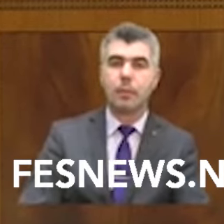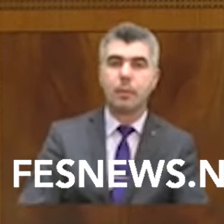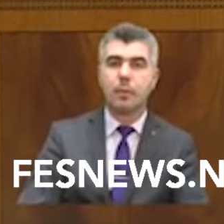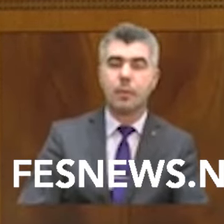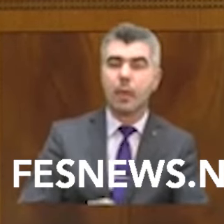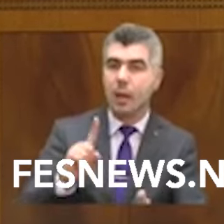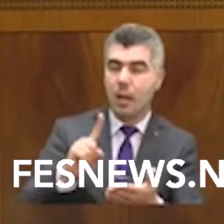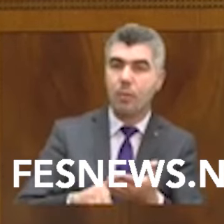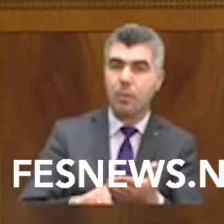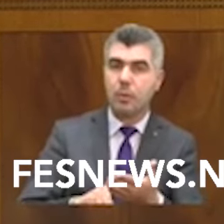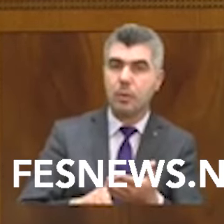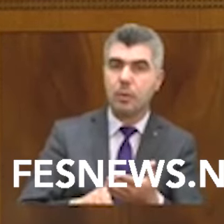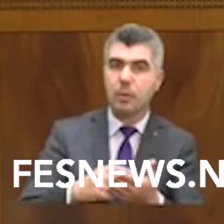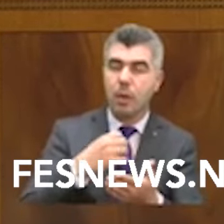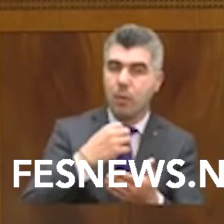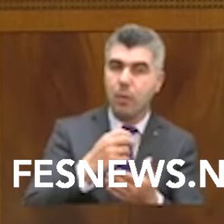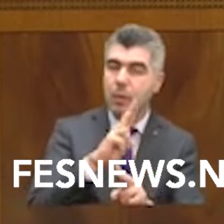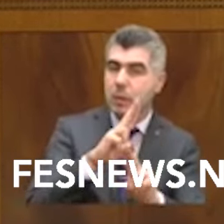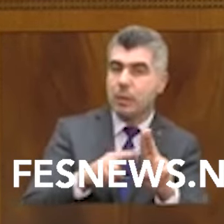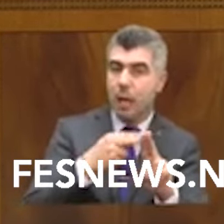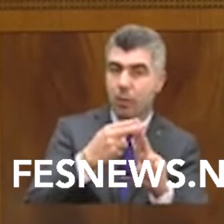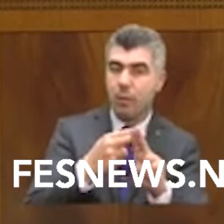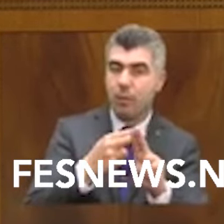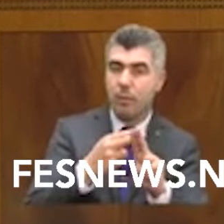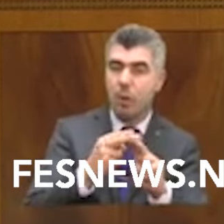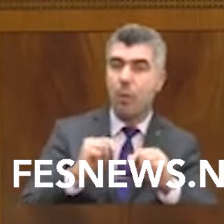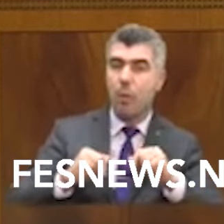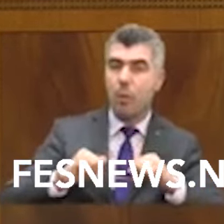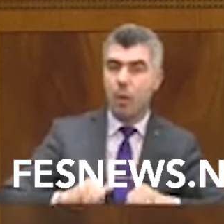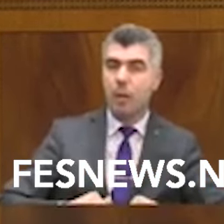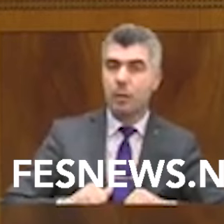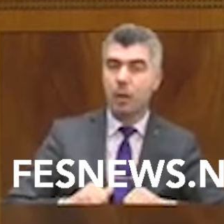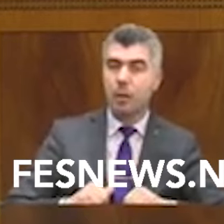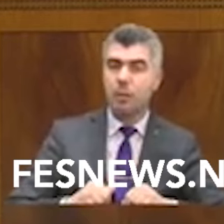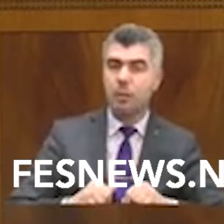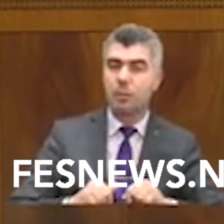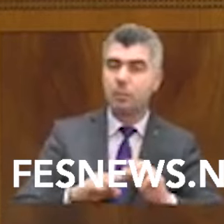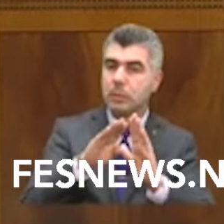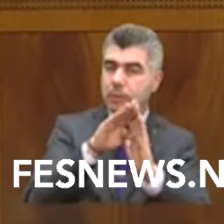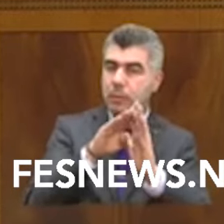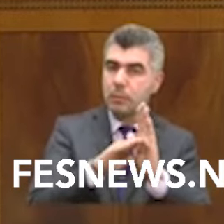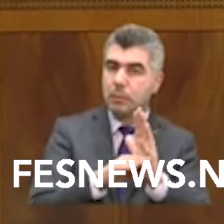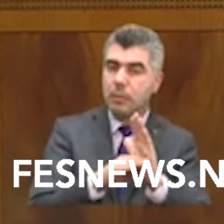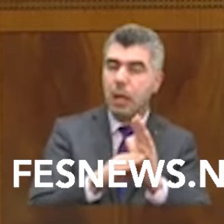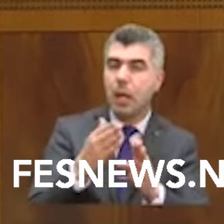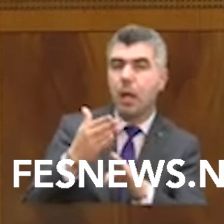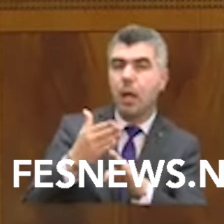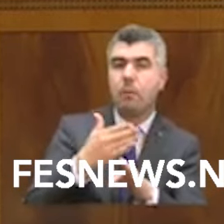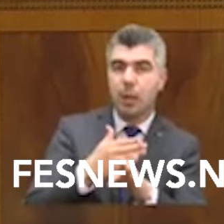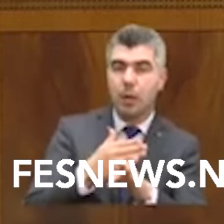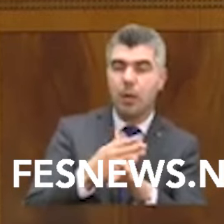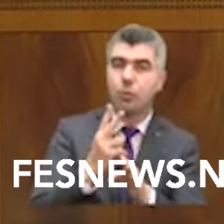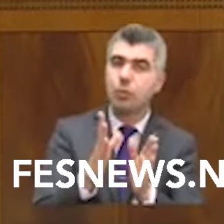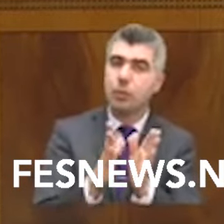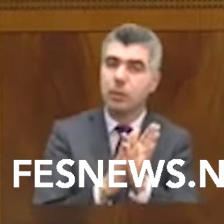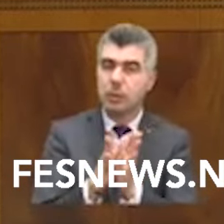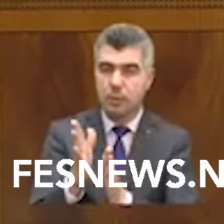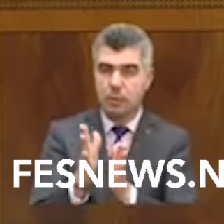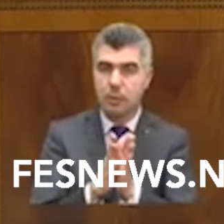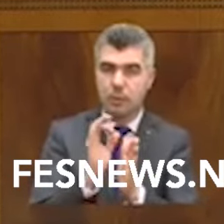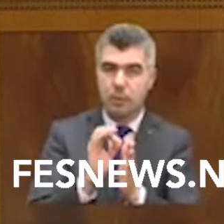تفاعلا معها لابد من التأكيد بداية على أن الوزارة في هيكلتها القديمة كانت تكون من جوج القطاعات